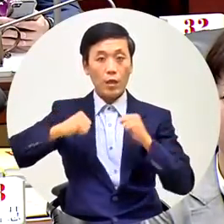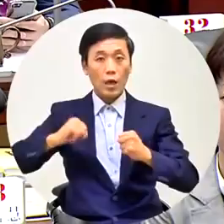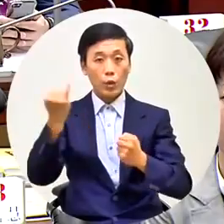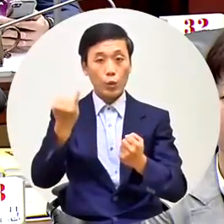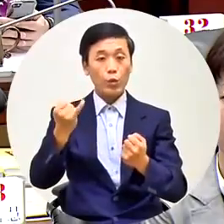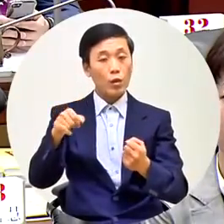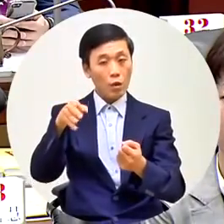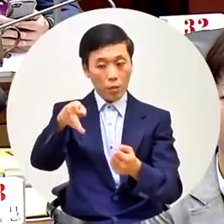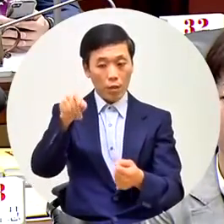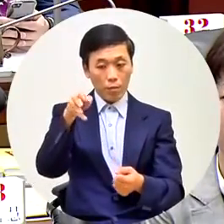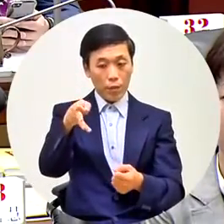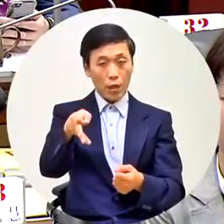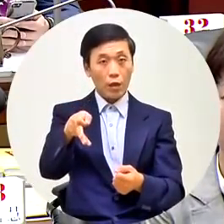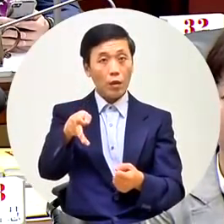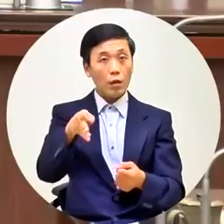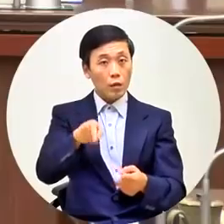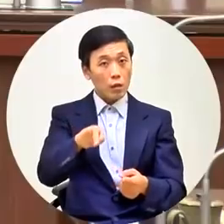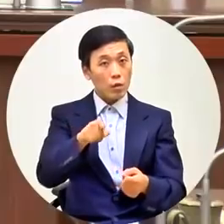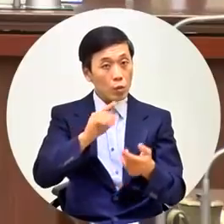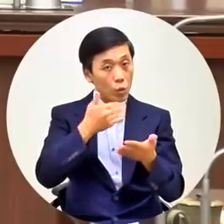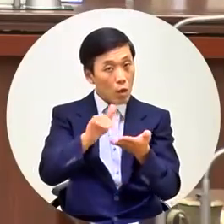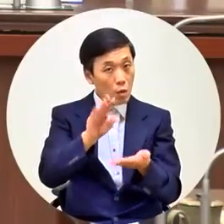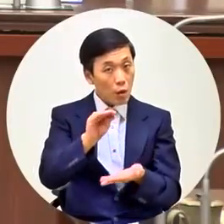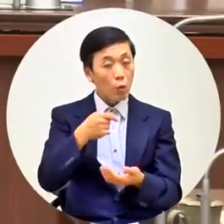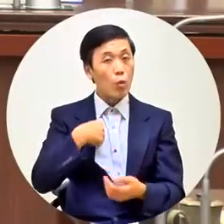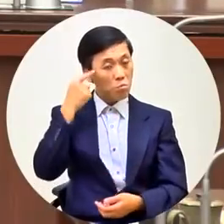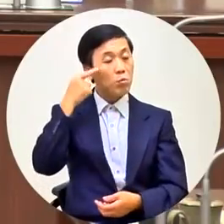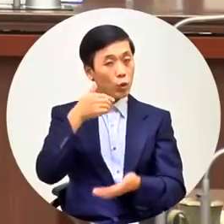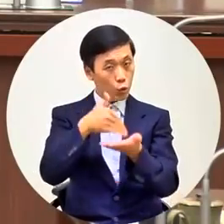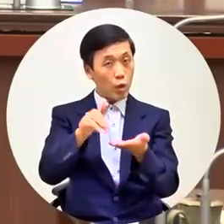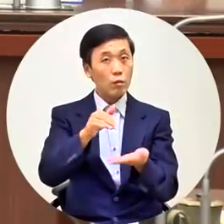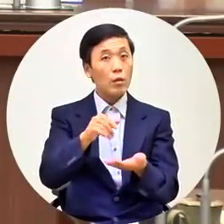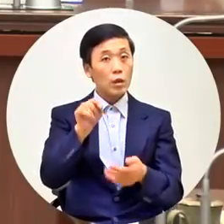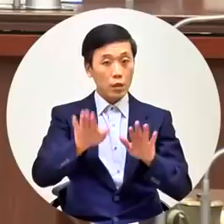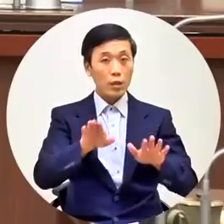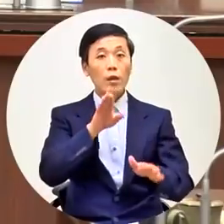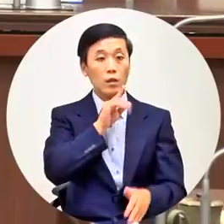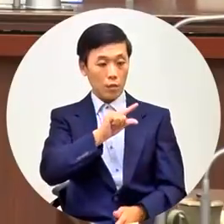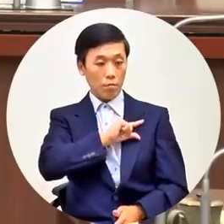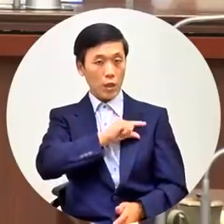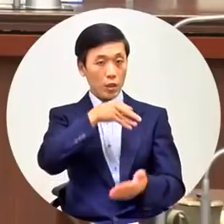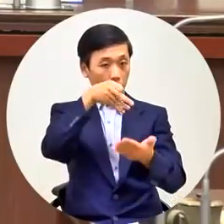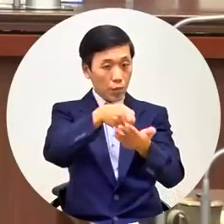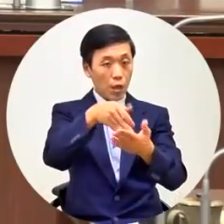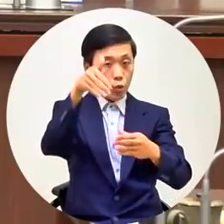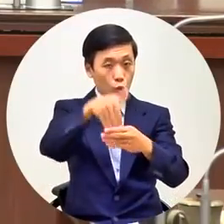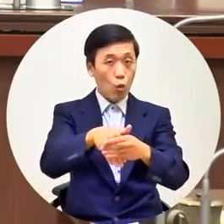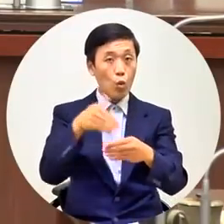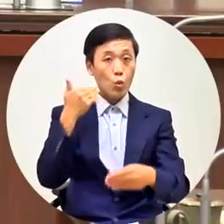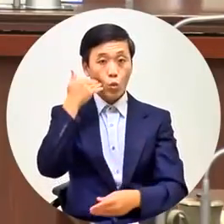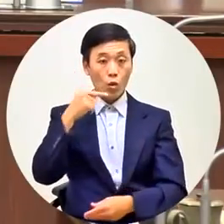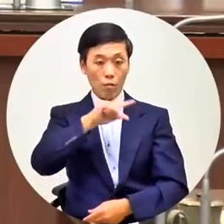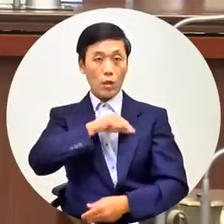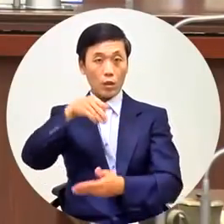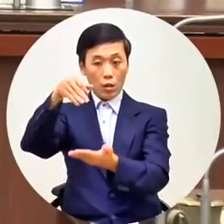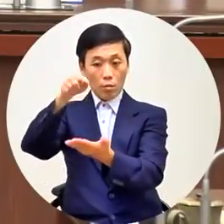是有效票的，是因为是记名投票，所以他如果说因为我们的名字已经印在上面了，然后你再写